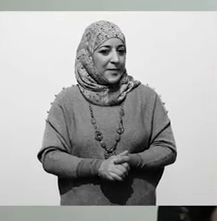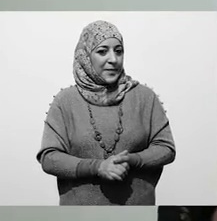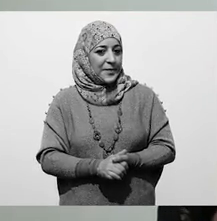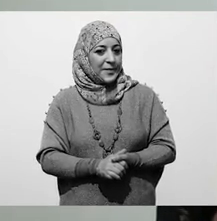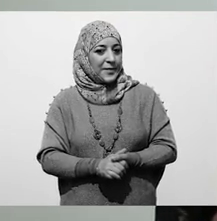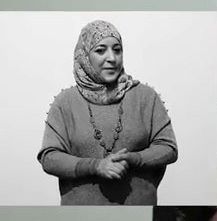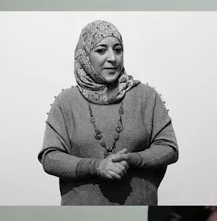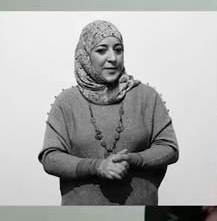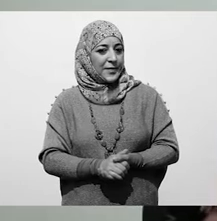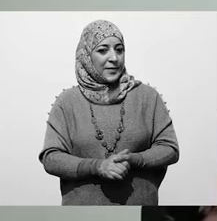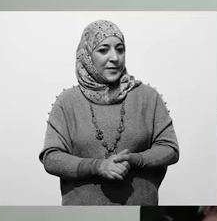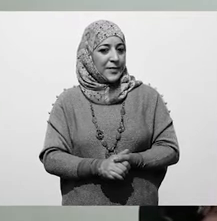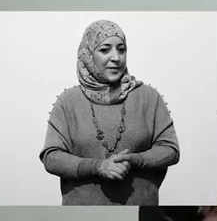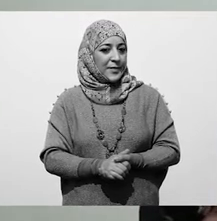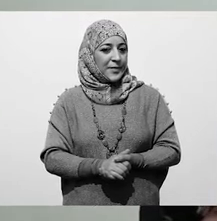Alors ciao.